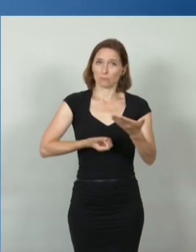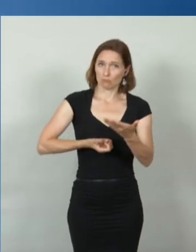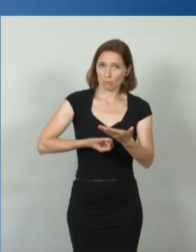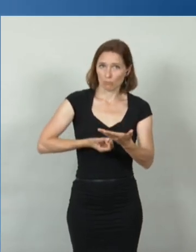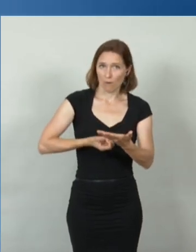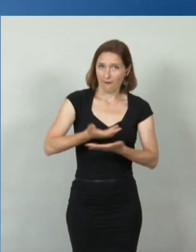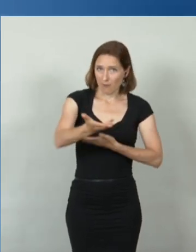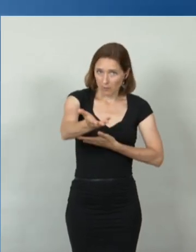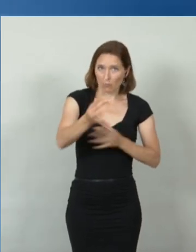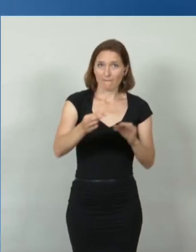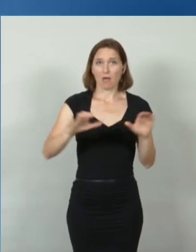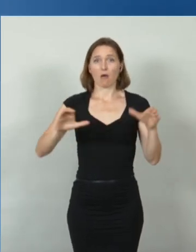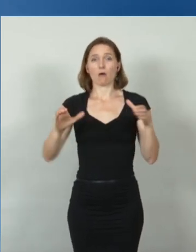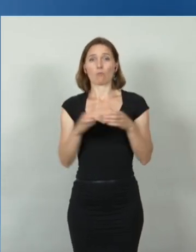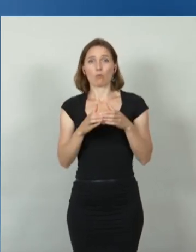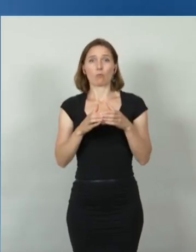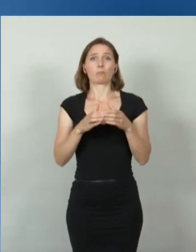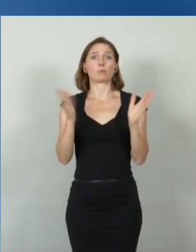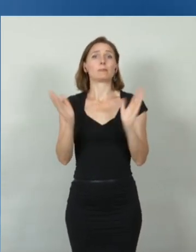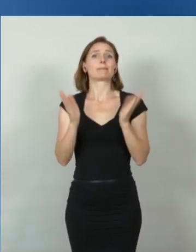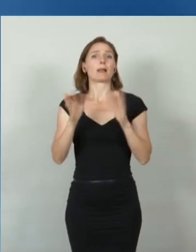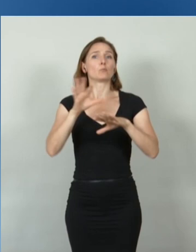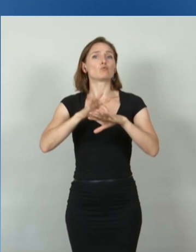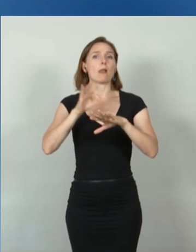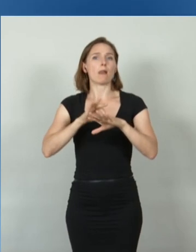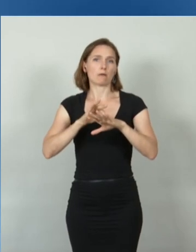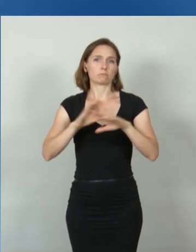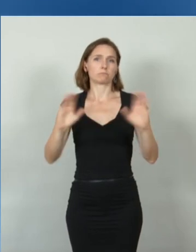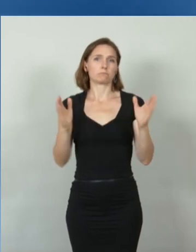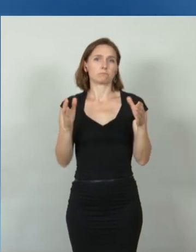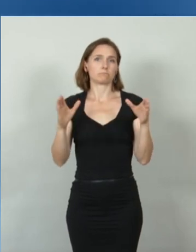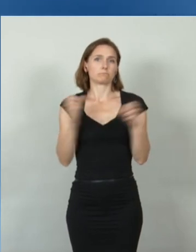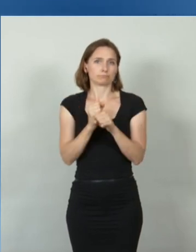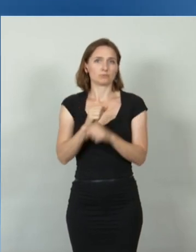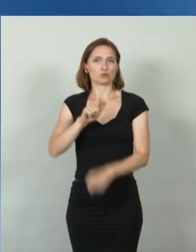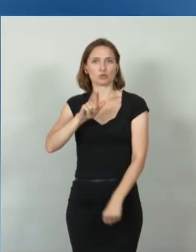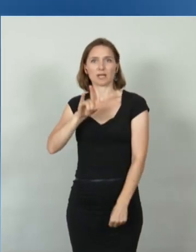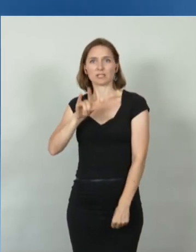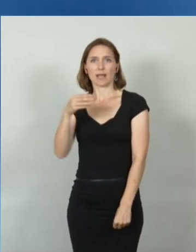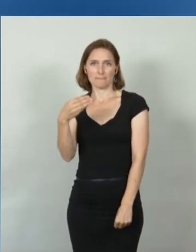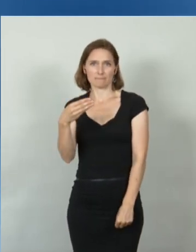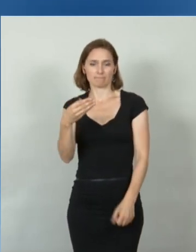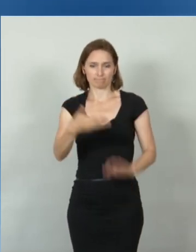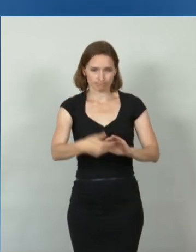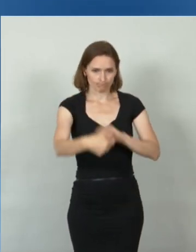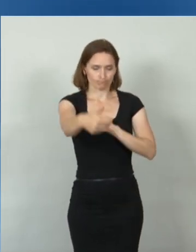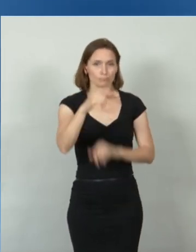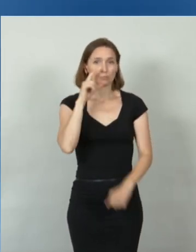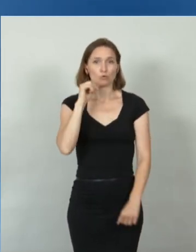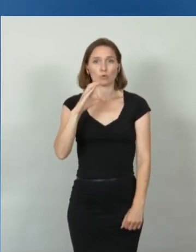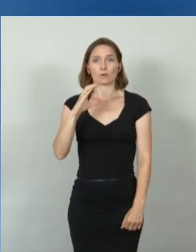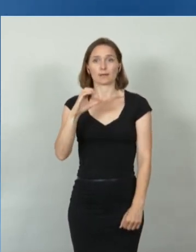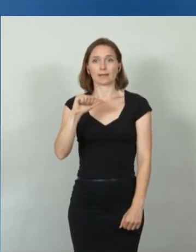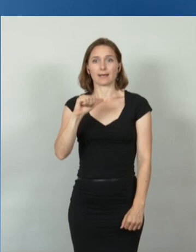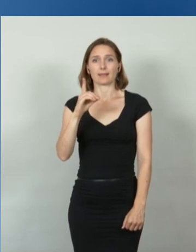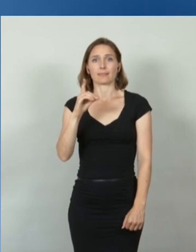le Groupe Hospitalier mutualiste et je vais donner la parole à Monsieur cada qui remplace au pied levé